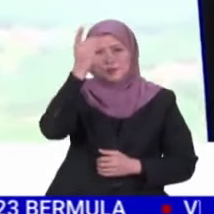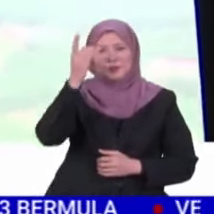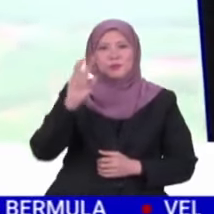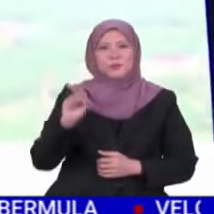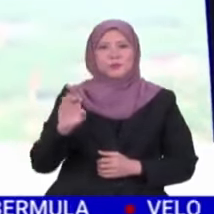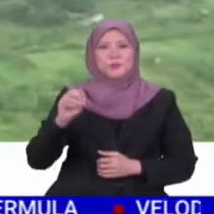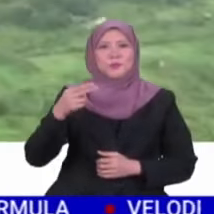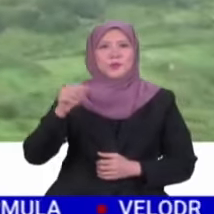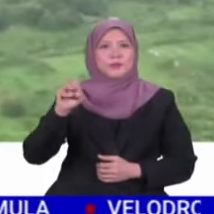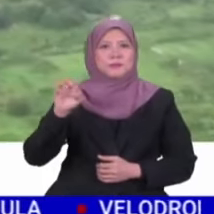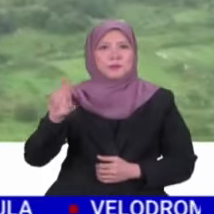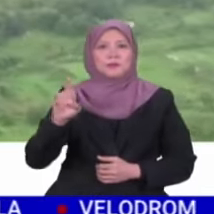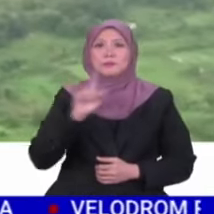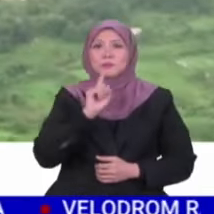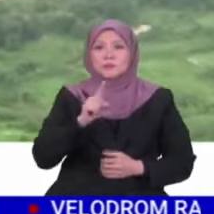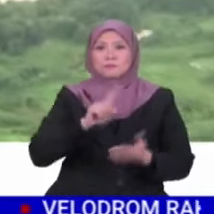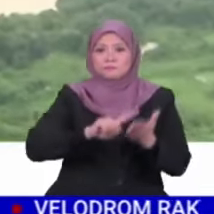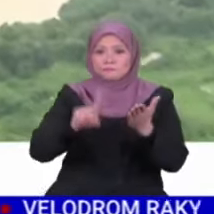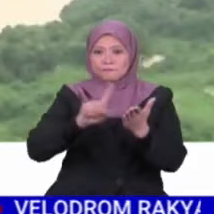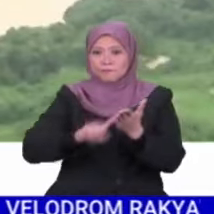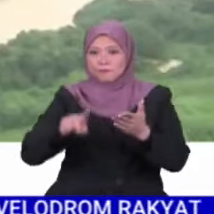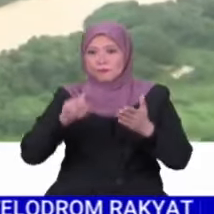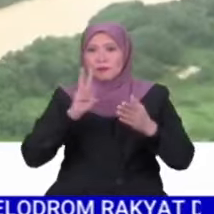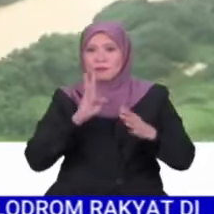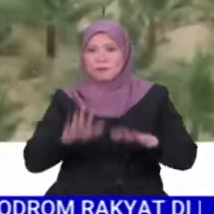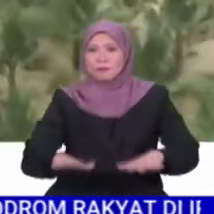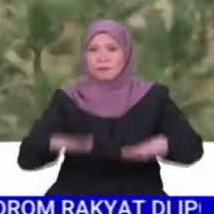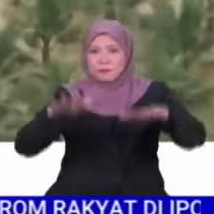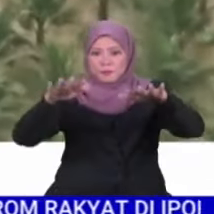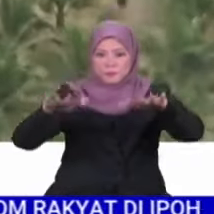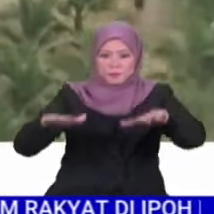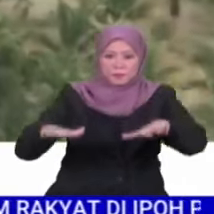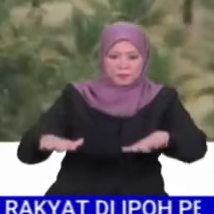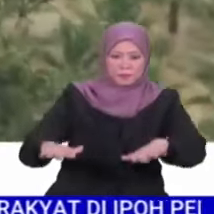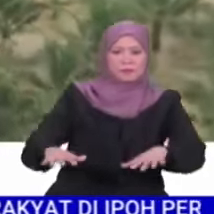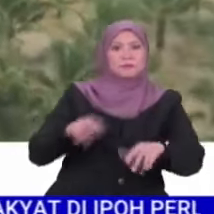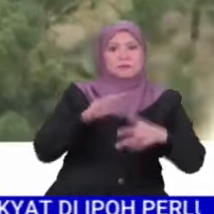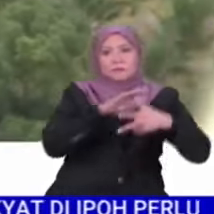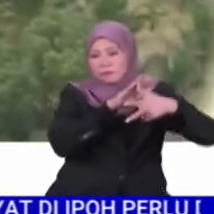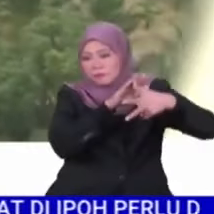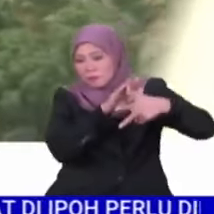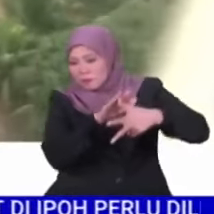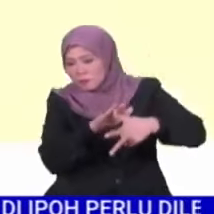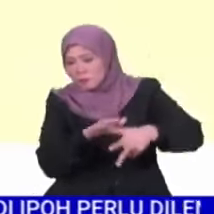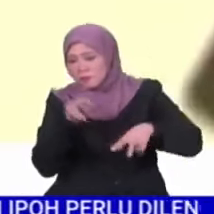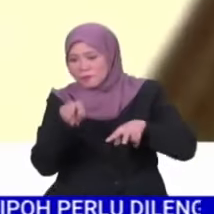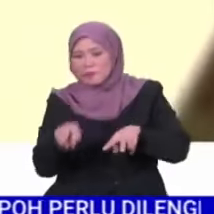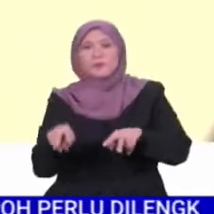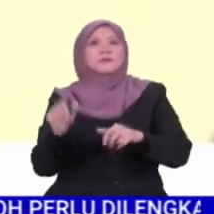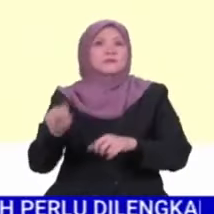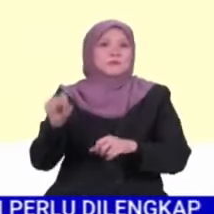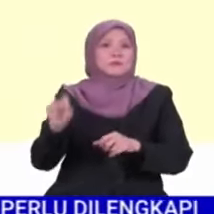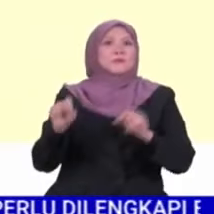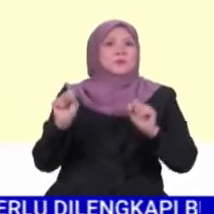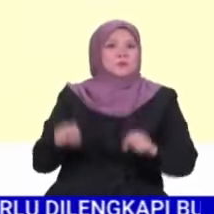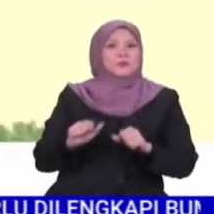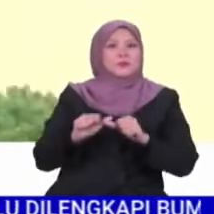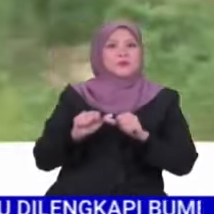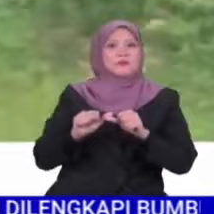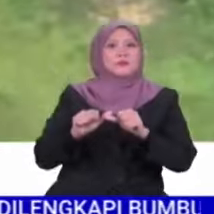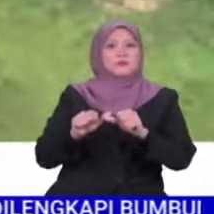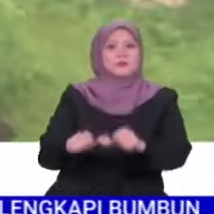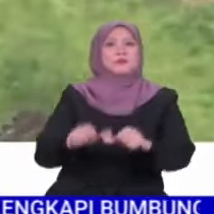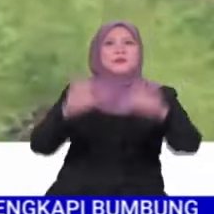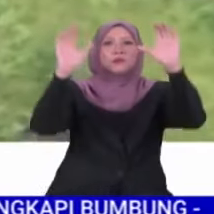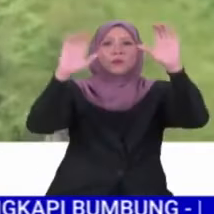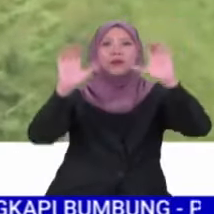Abdul Halim. Ujarnya, kesan fizikal penurunan paras air itu jelas dapat dilihat dari udara dan keadaan itu diharapkan dapat berterusan